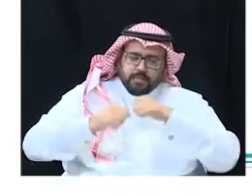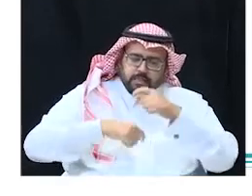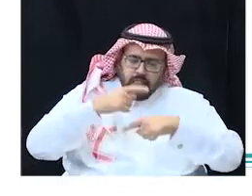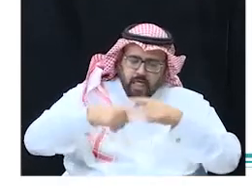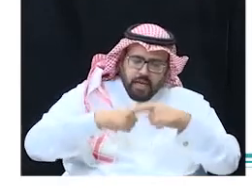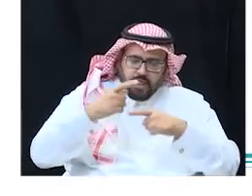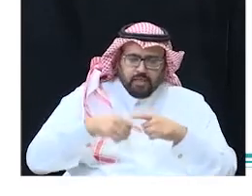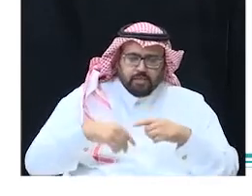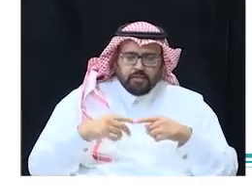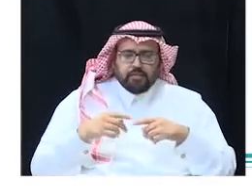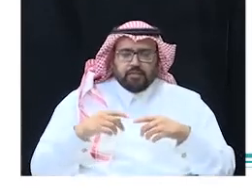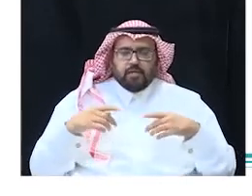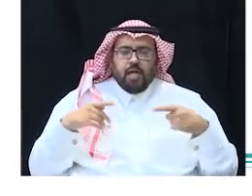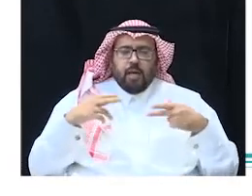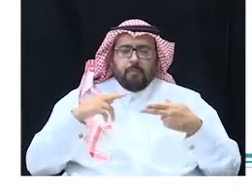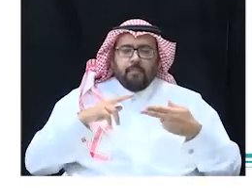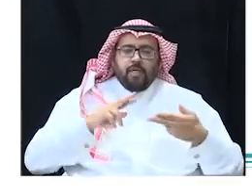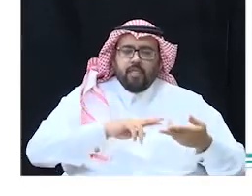تحرك الأشياء،